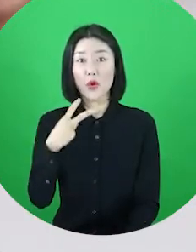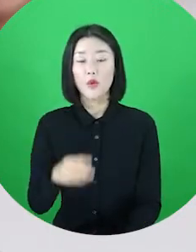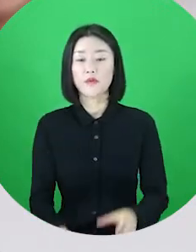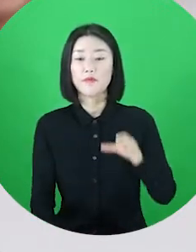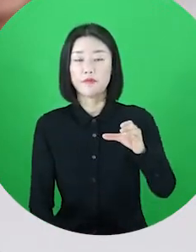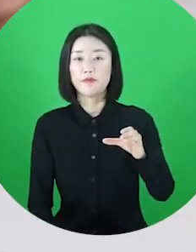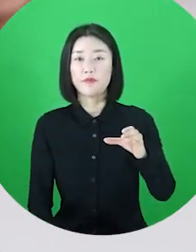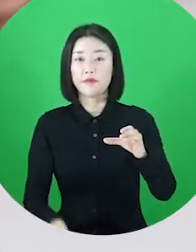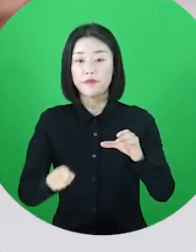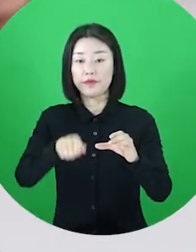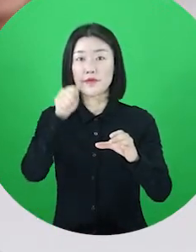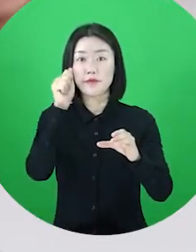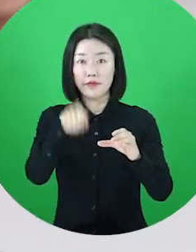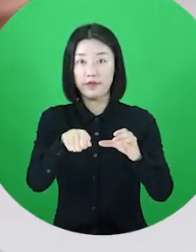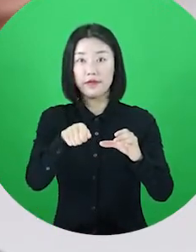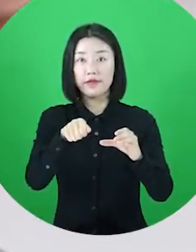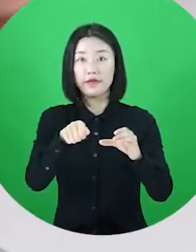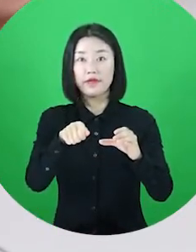숟가락을 놓고